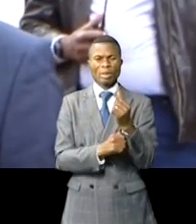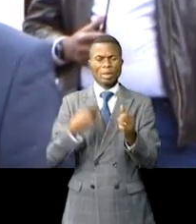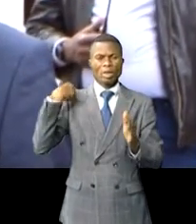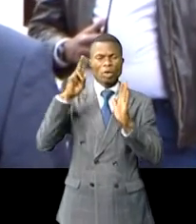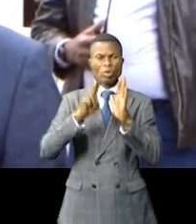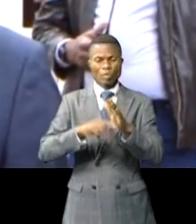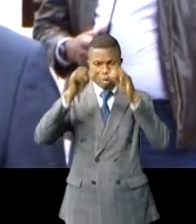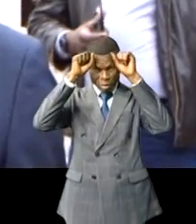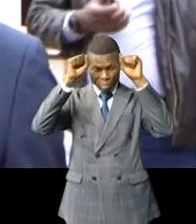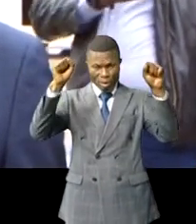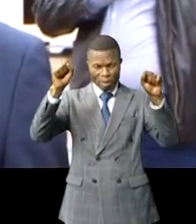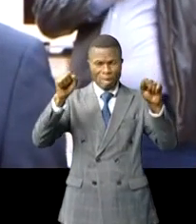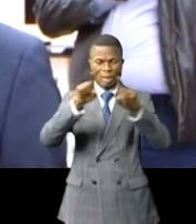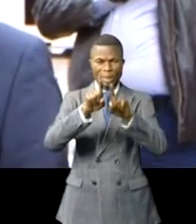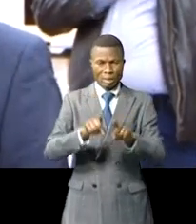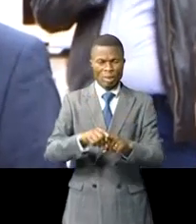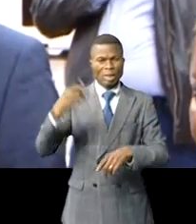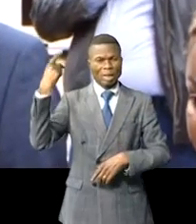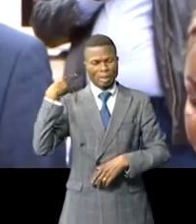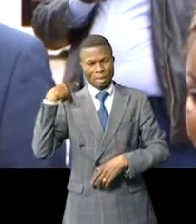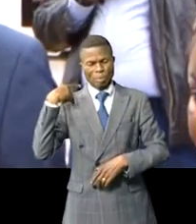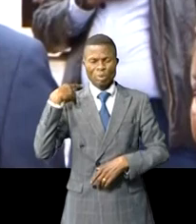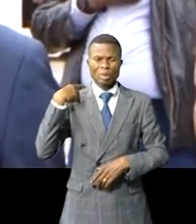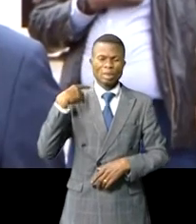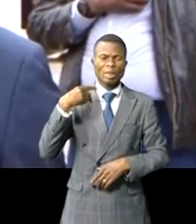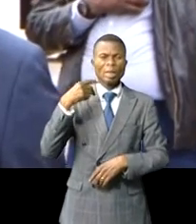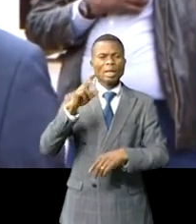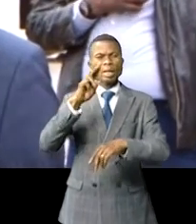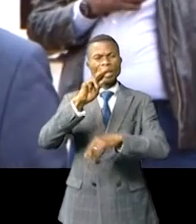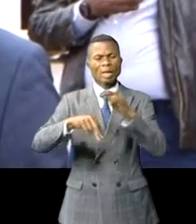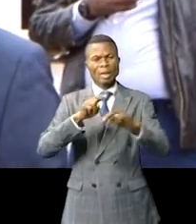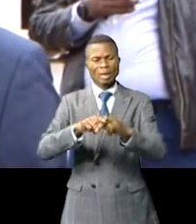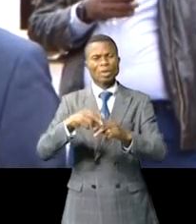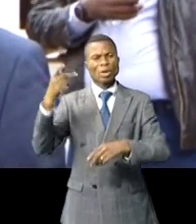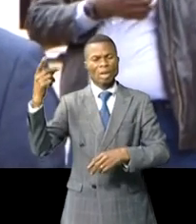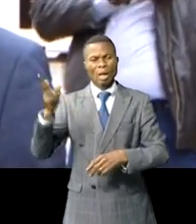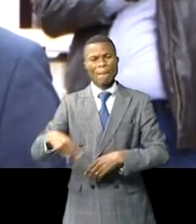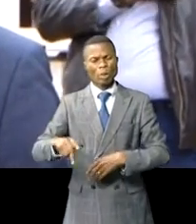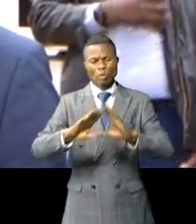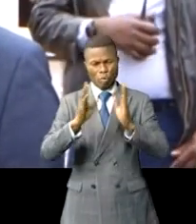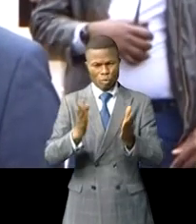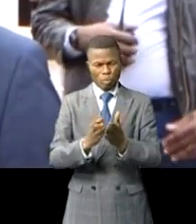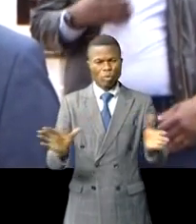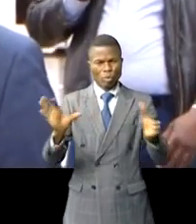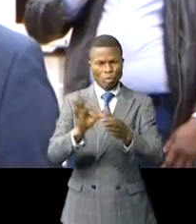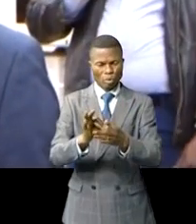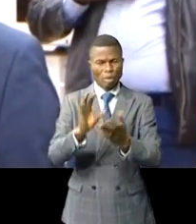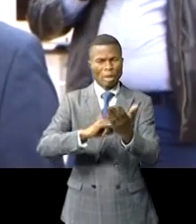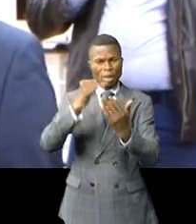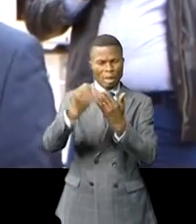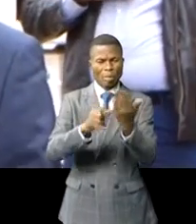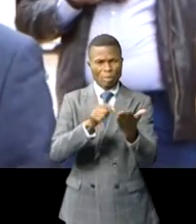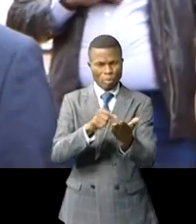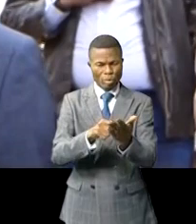gouvernement, présidence, les élus du peuple, pour que tous ensemble faisons en sorte que ce projet